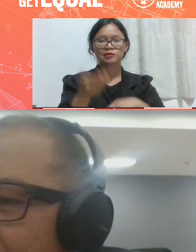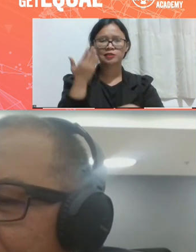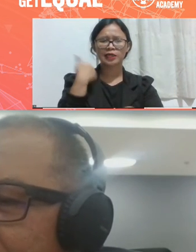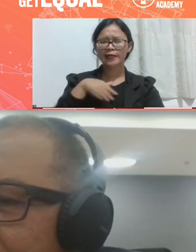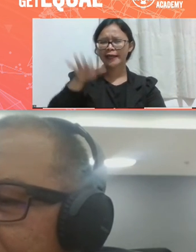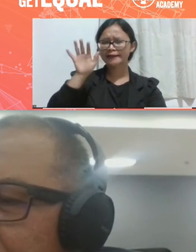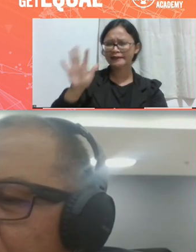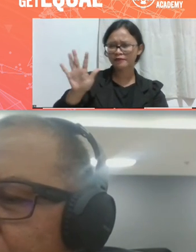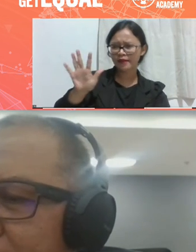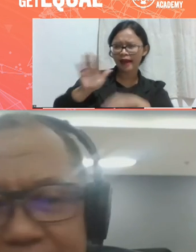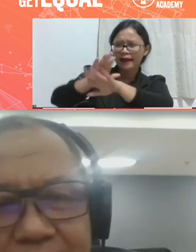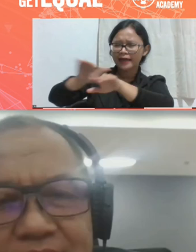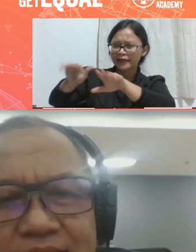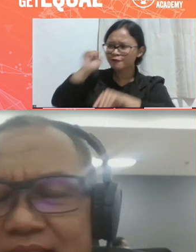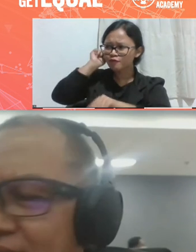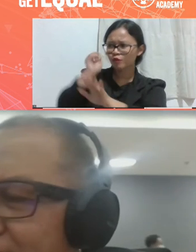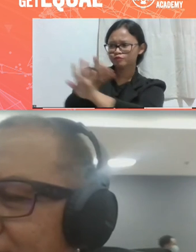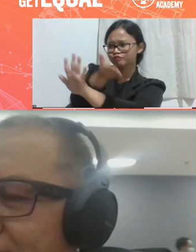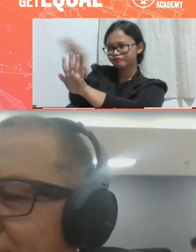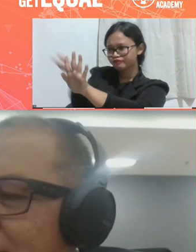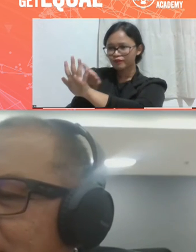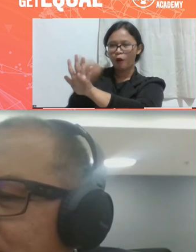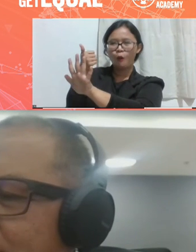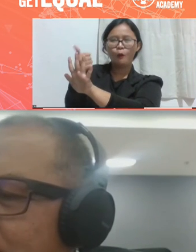lima anak perempuan tadi ya.